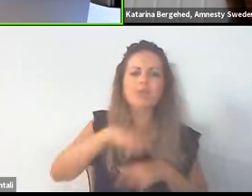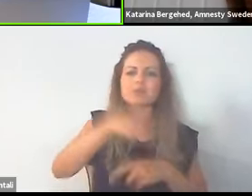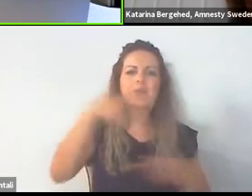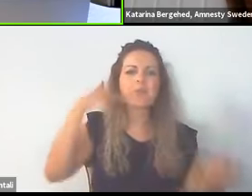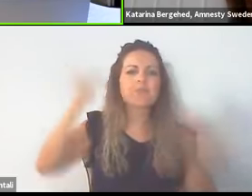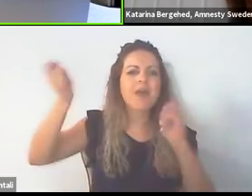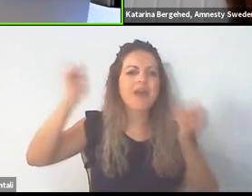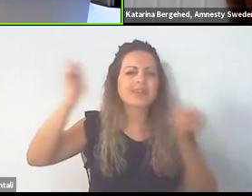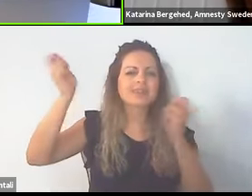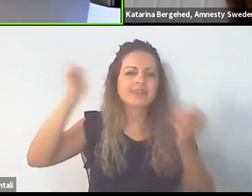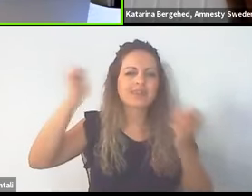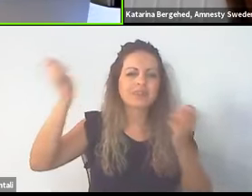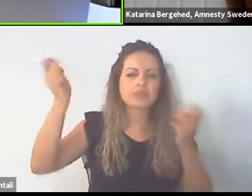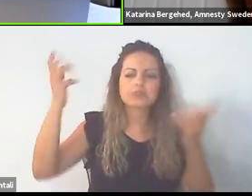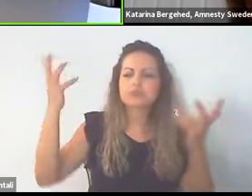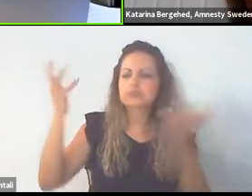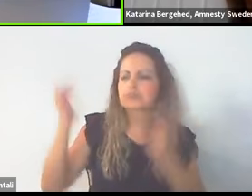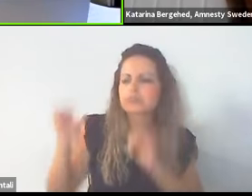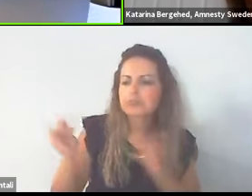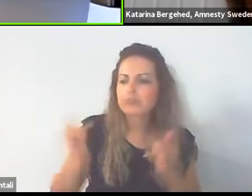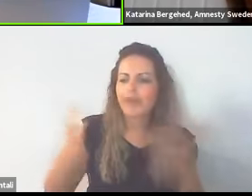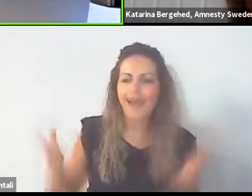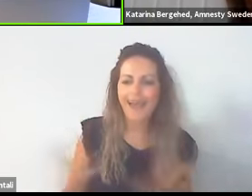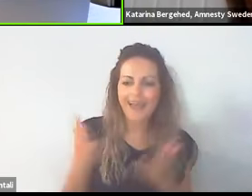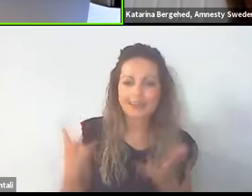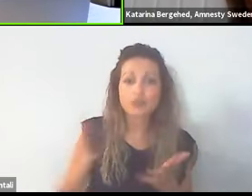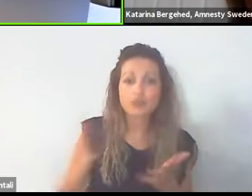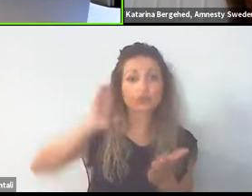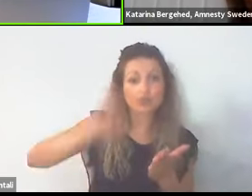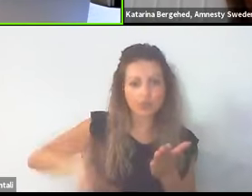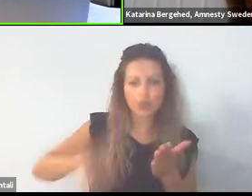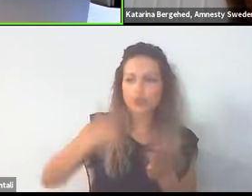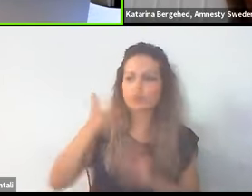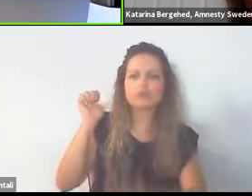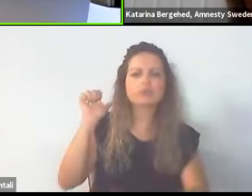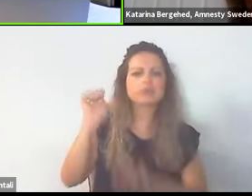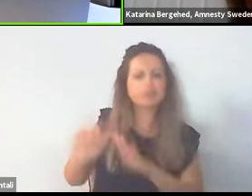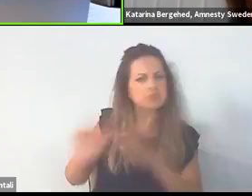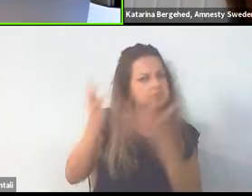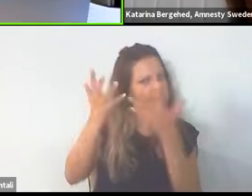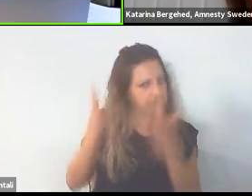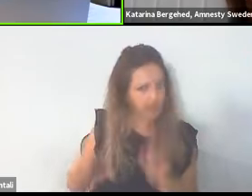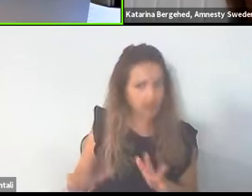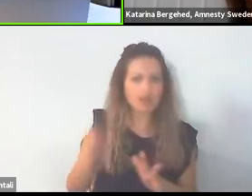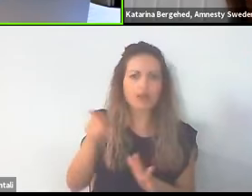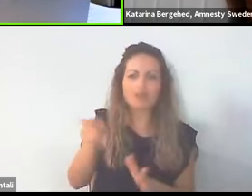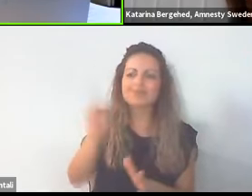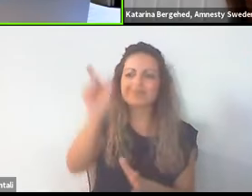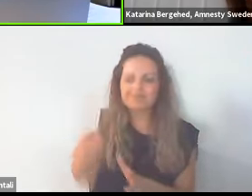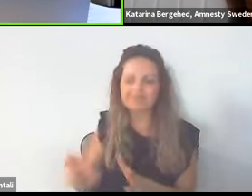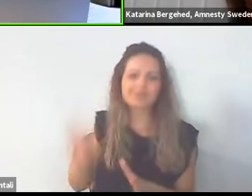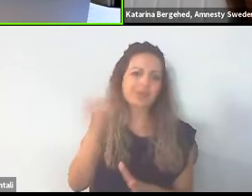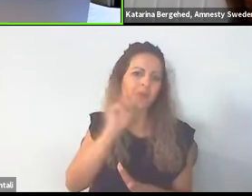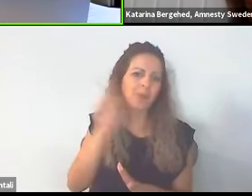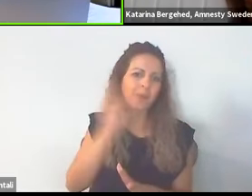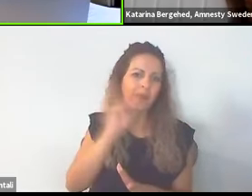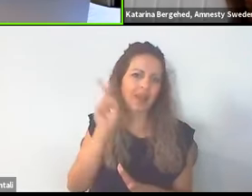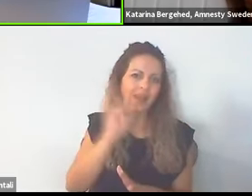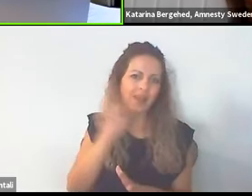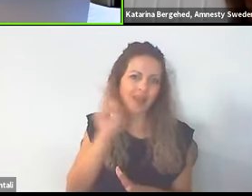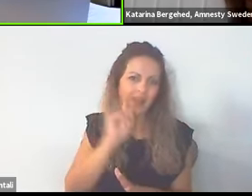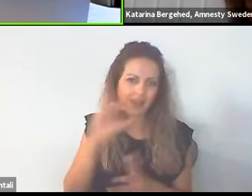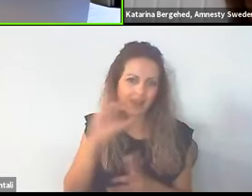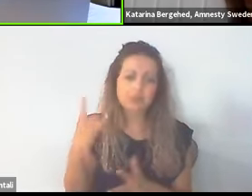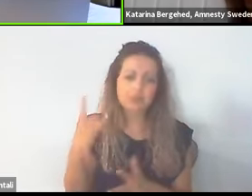να βιάζονται, να βρίσκονται εμπλεκόμενοι σε σεξουαλικές πράξεις τις οποίες δεν